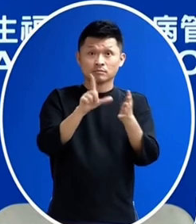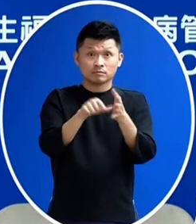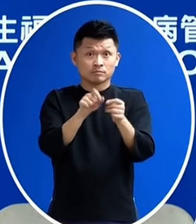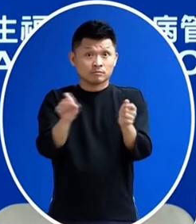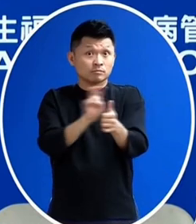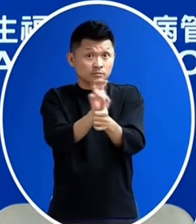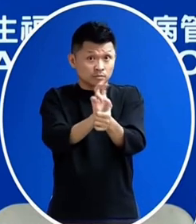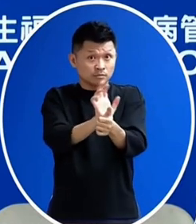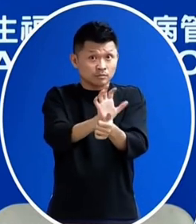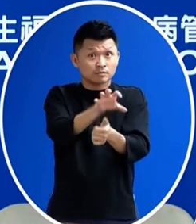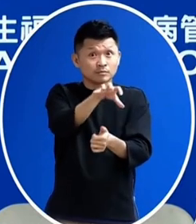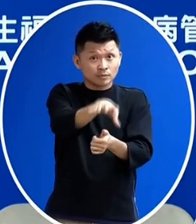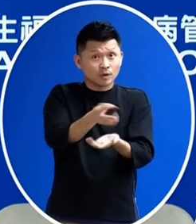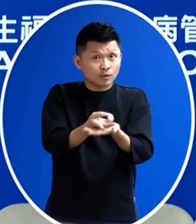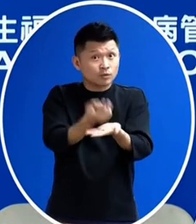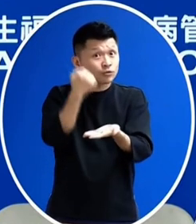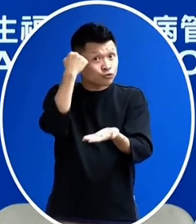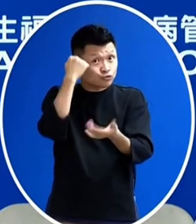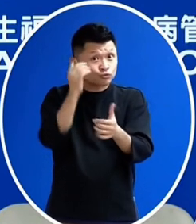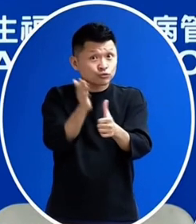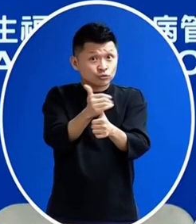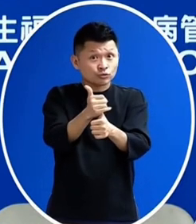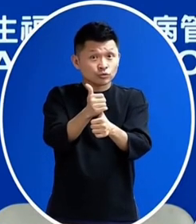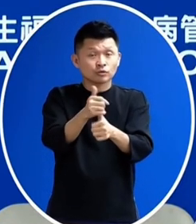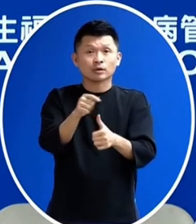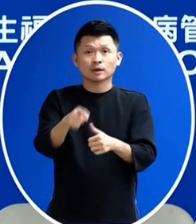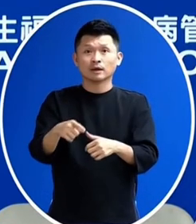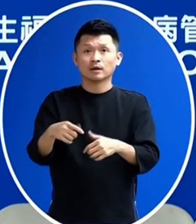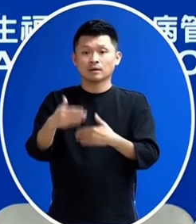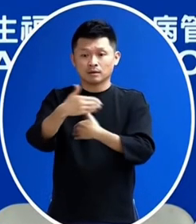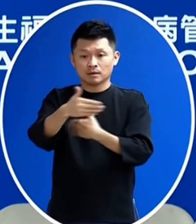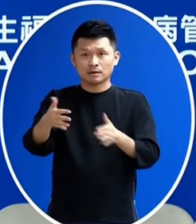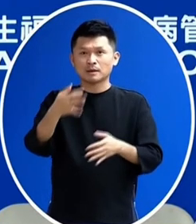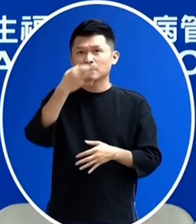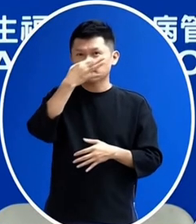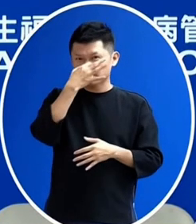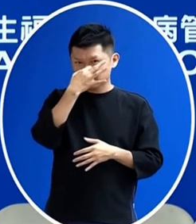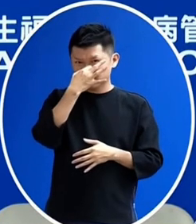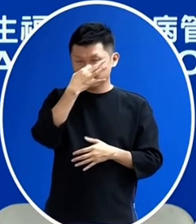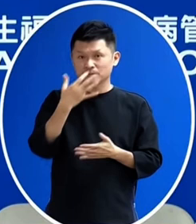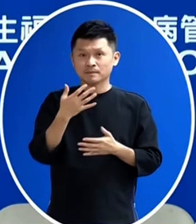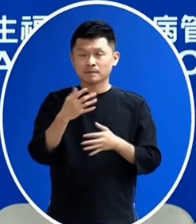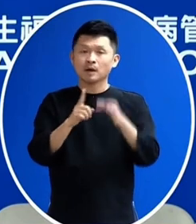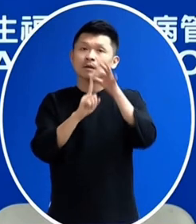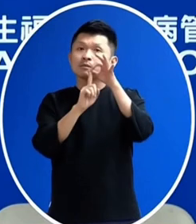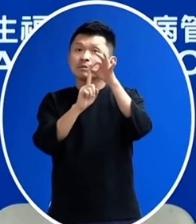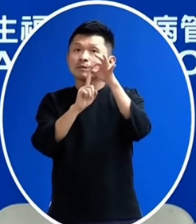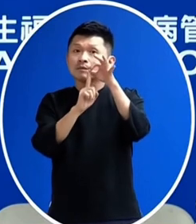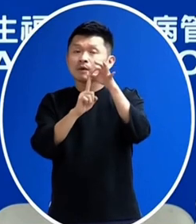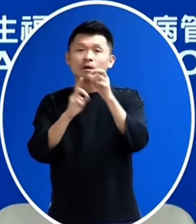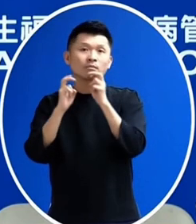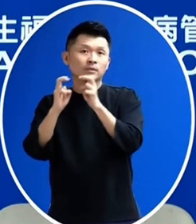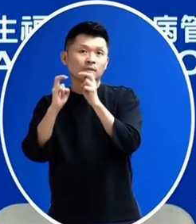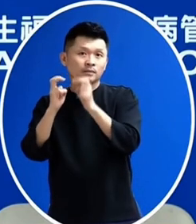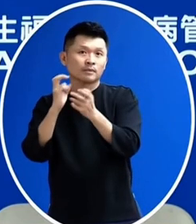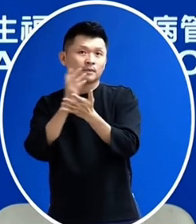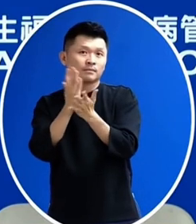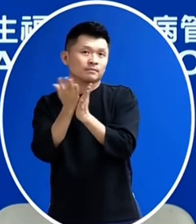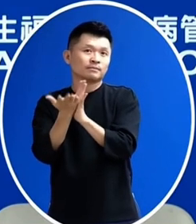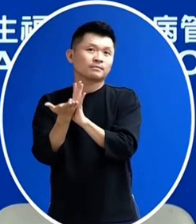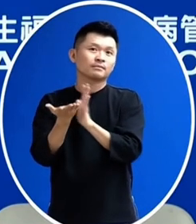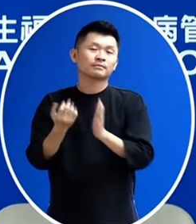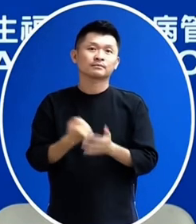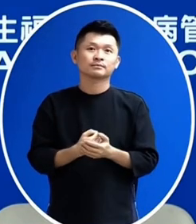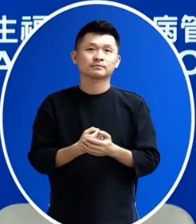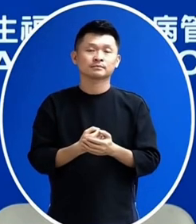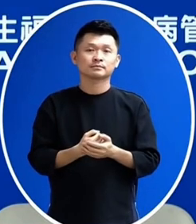这个住宿中心啊，那密闭的这个大众交通运输工具之类的，那或者